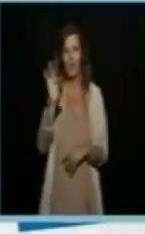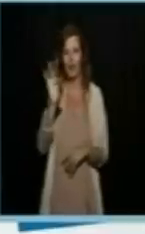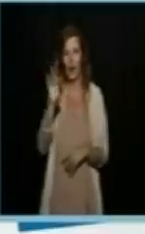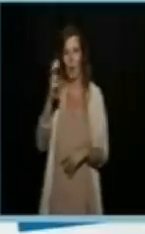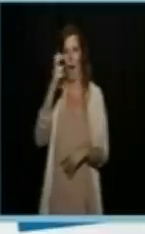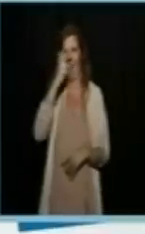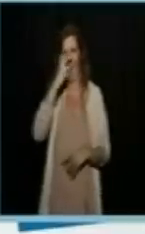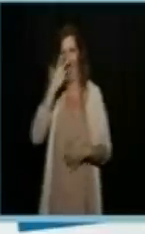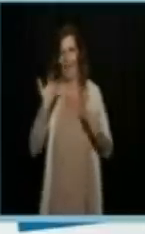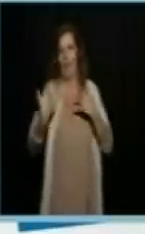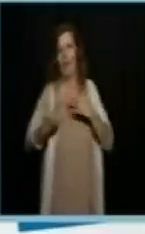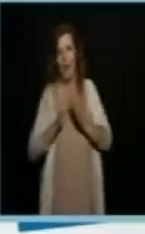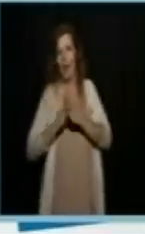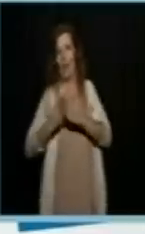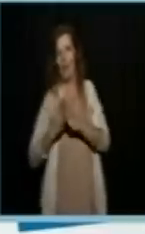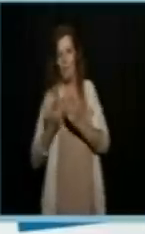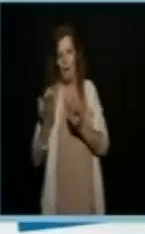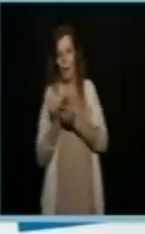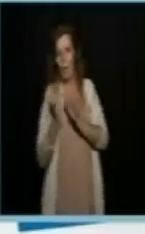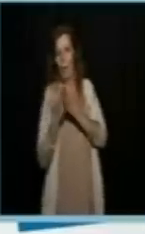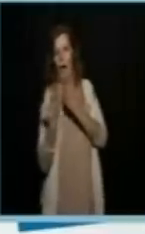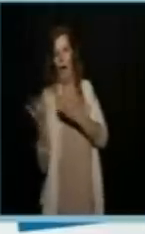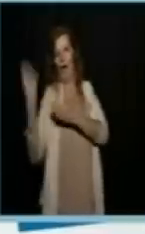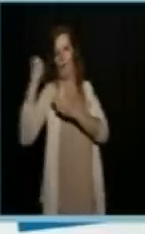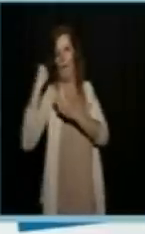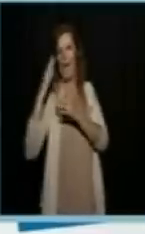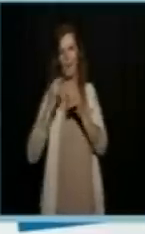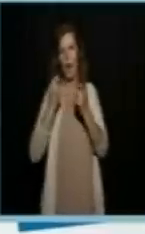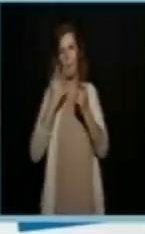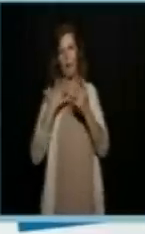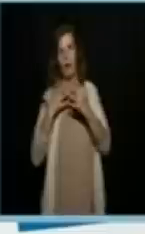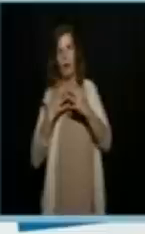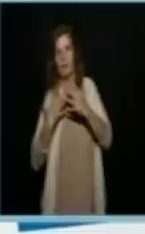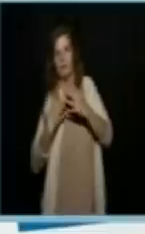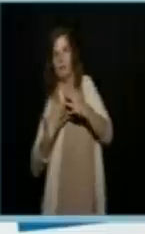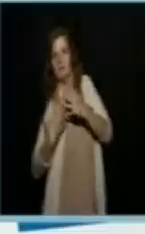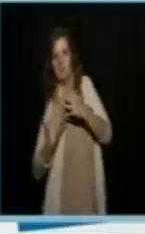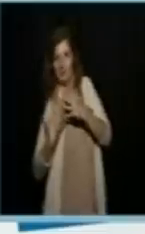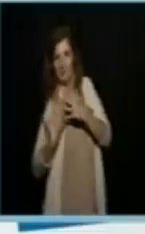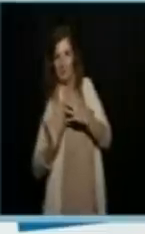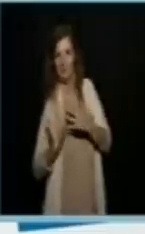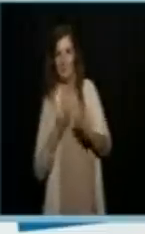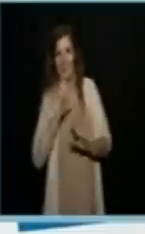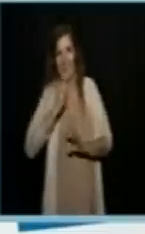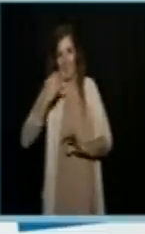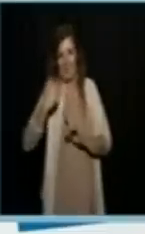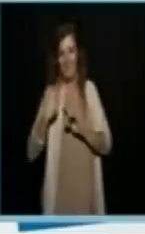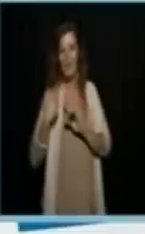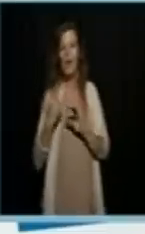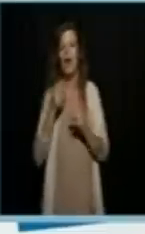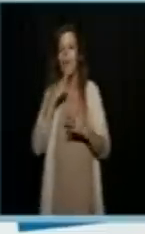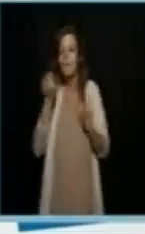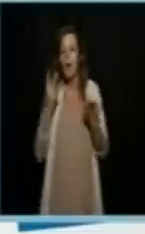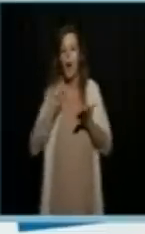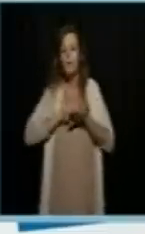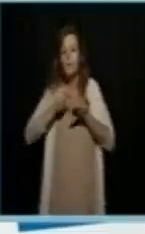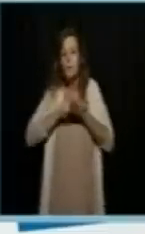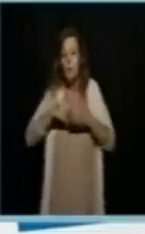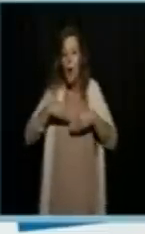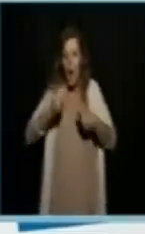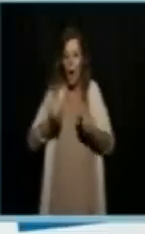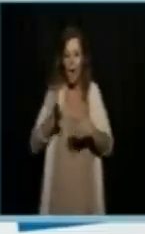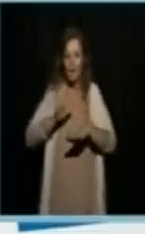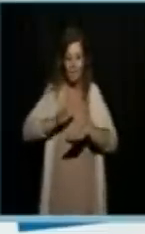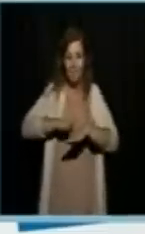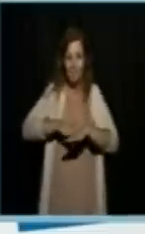libri e quaderni che mi hanno reso parzialmente gobbo. Ecco, quindi vivendo la scuola